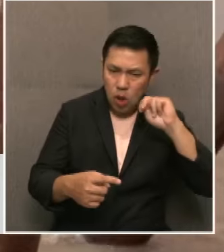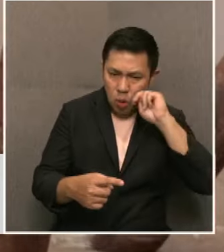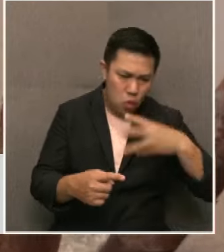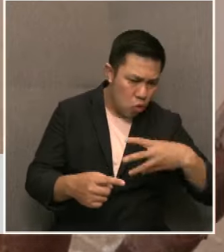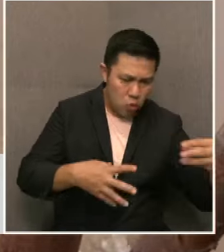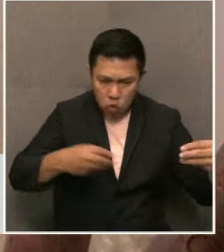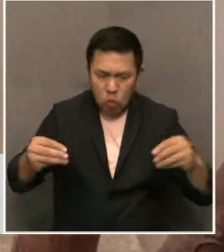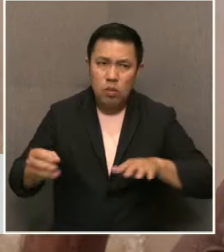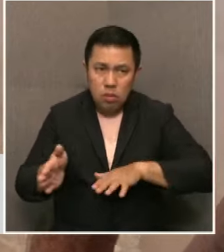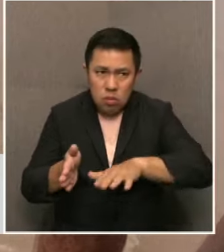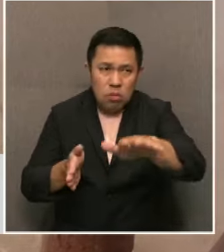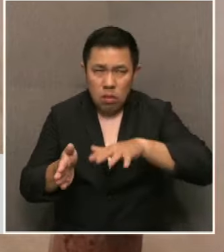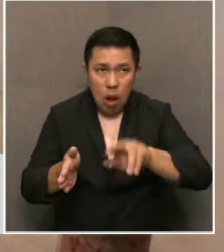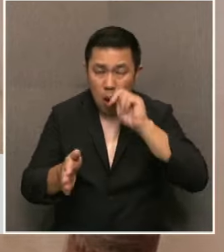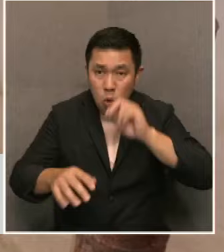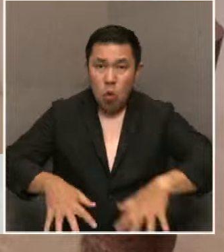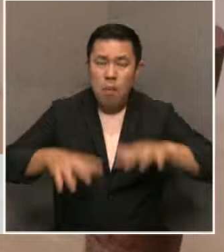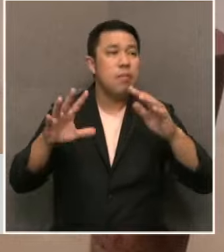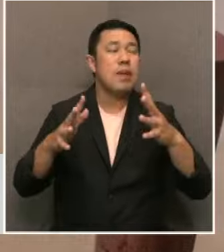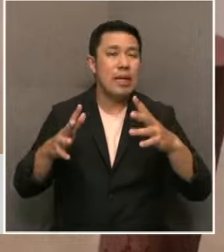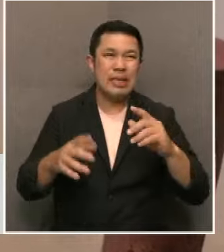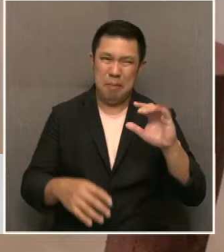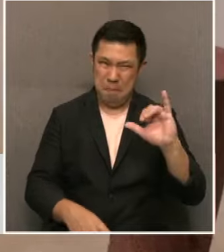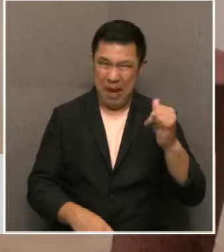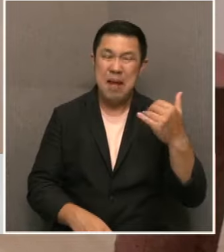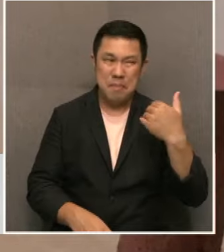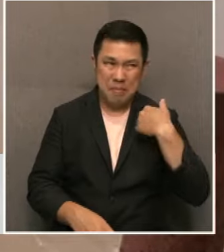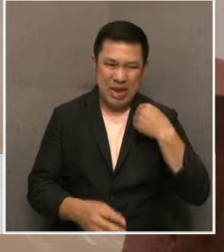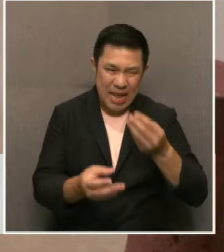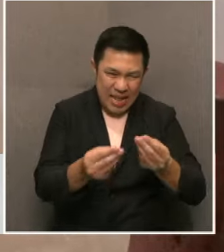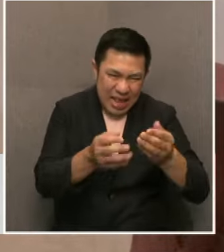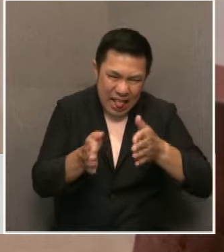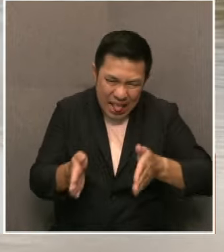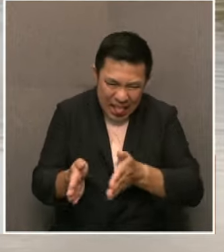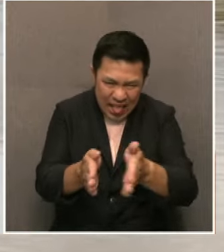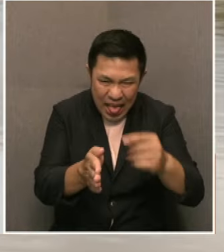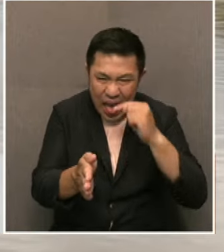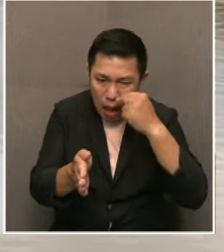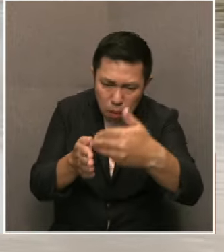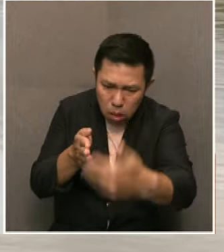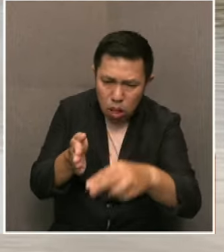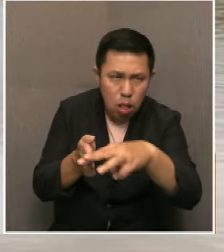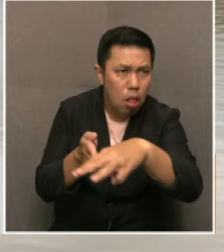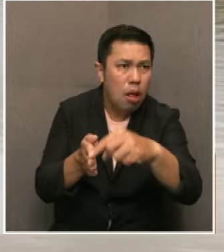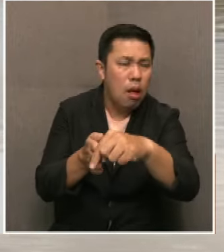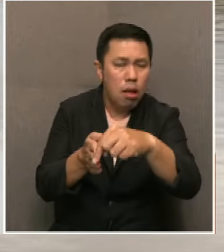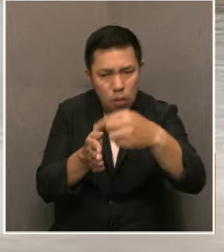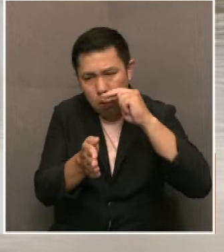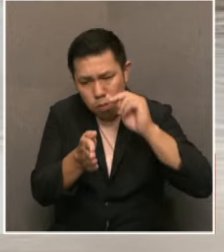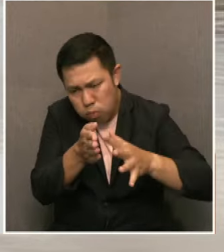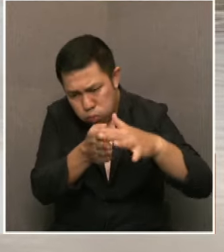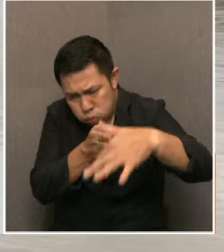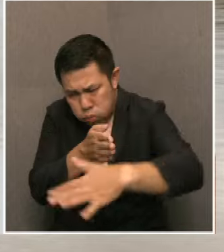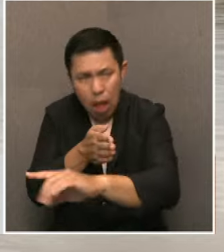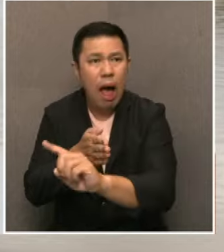ไม่กระทบน้ำล้นตลิ่งแต่อาจจะมีพื้นที่ลุ่มต่ำนอกคันกั้นน้ำในบางจุดที่ได้รับผลกระทบได้